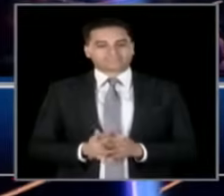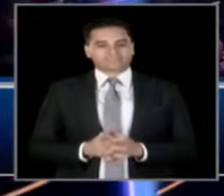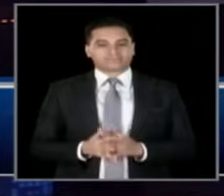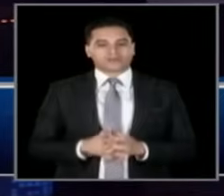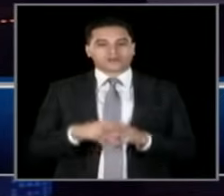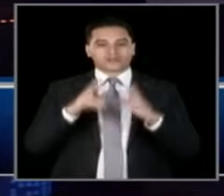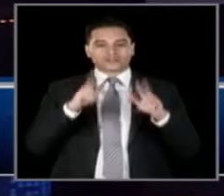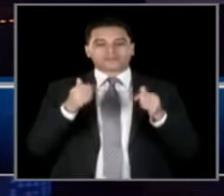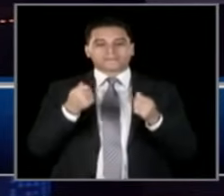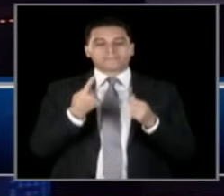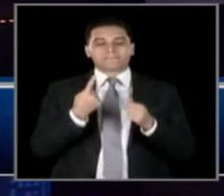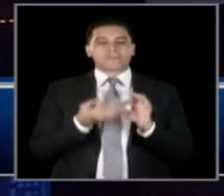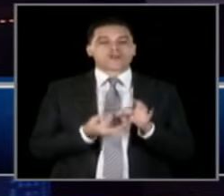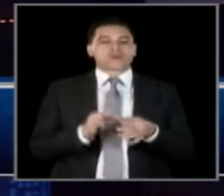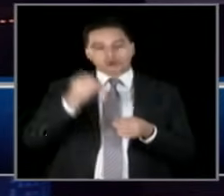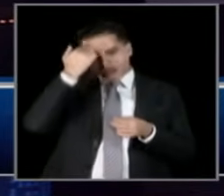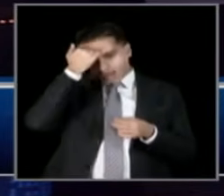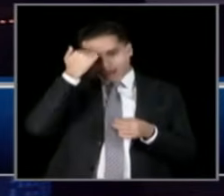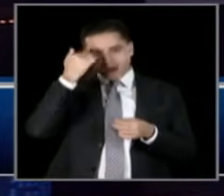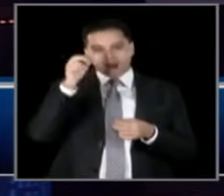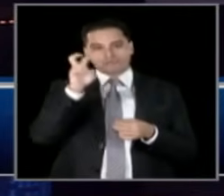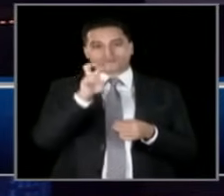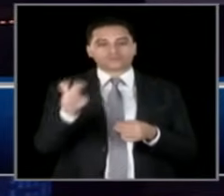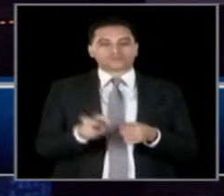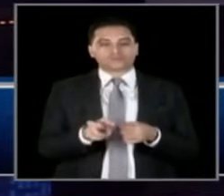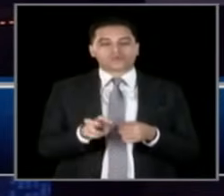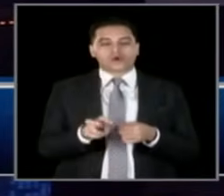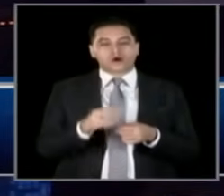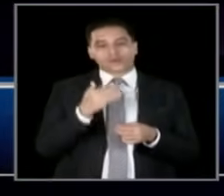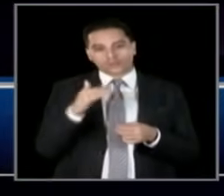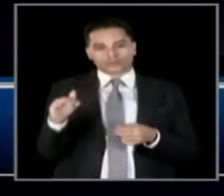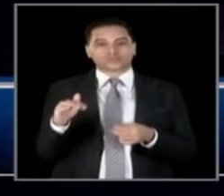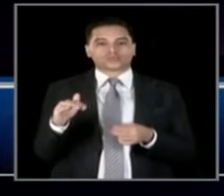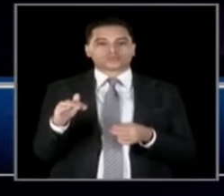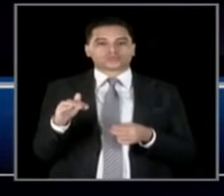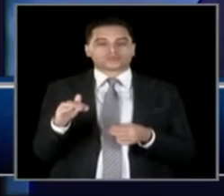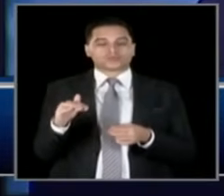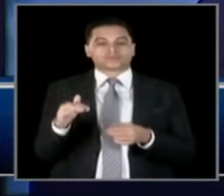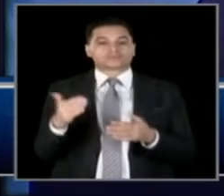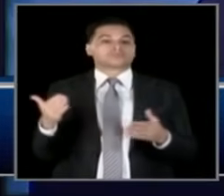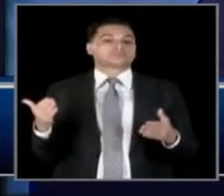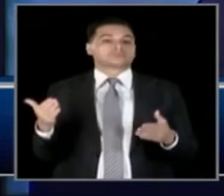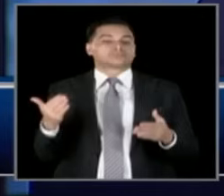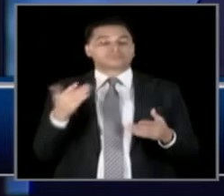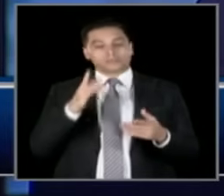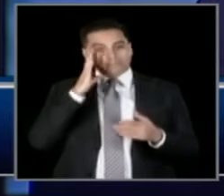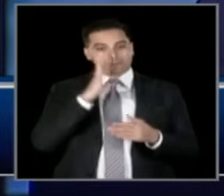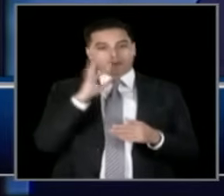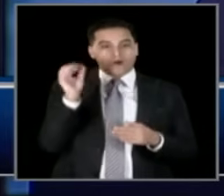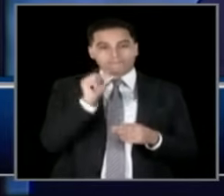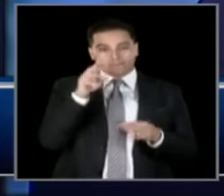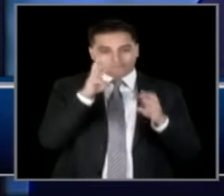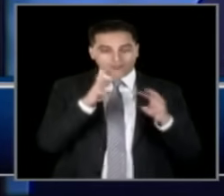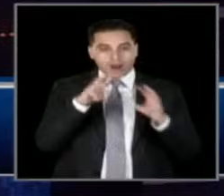مقابل مليار ونصف دولار من خلال المنصة بيتم وضع